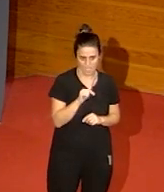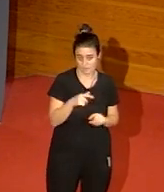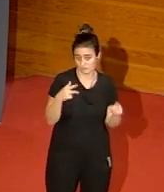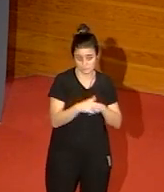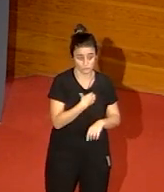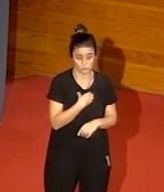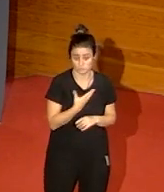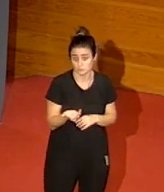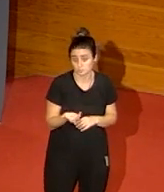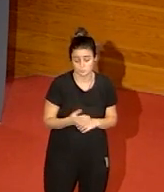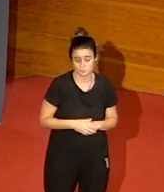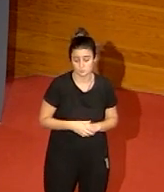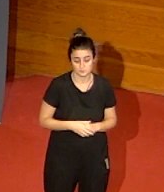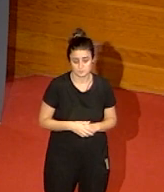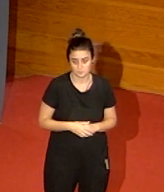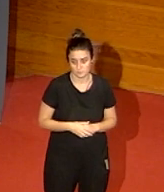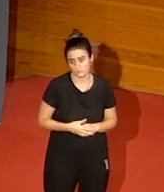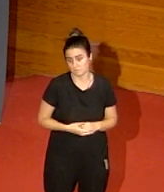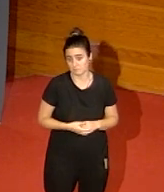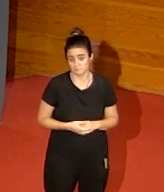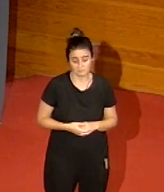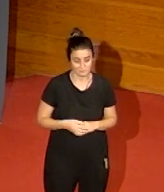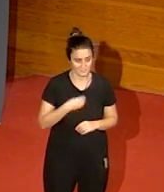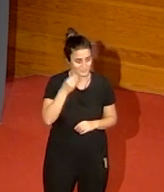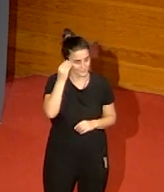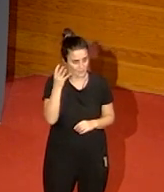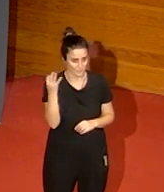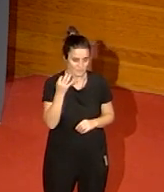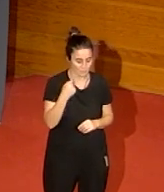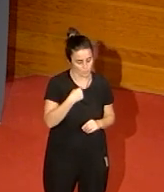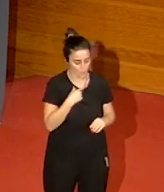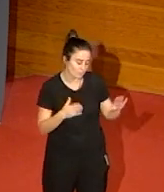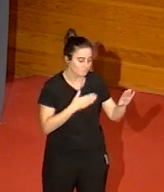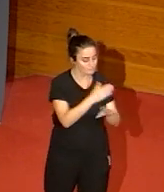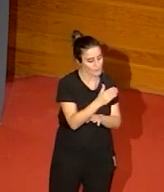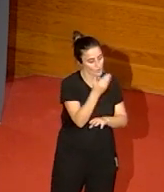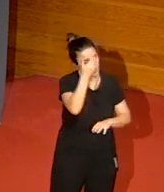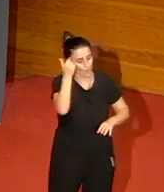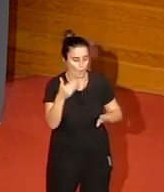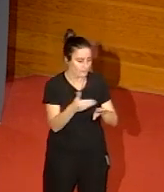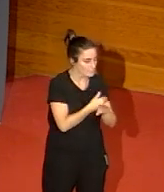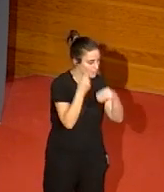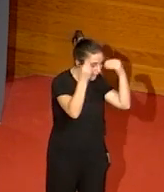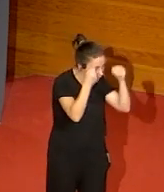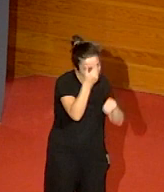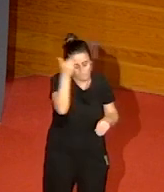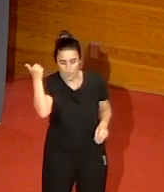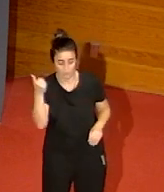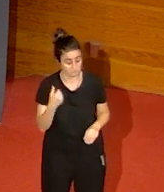Beraz, ez ditut esango aurritzi horiek kendu egiten ditugunik, eta ez, hori hor dago eta gure baitan